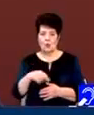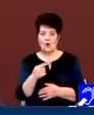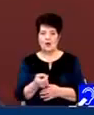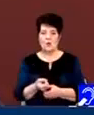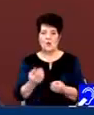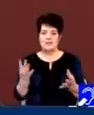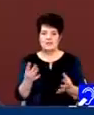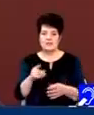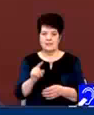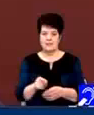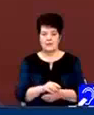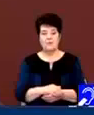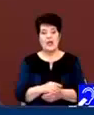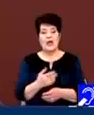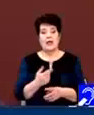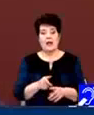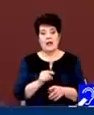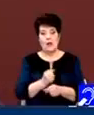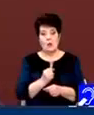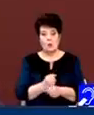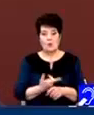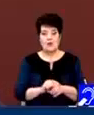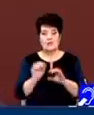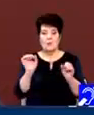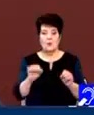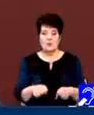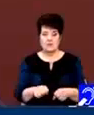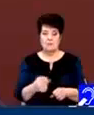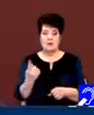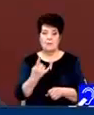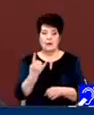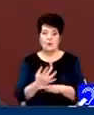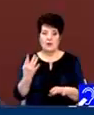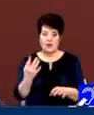de weekend. Iar lucrurile astea sunt posibile în primul rând pentru că